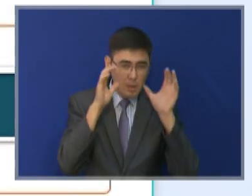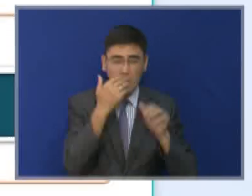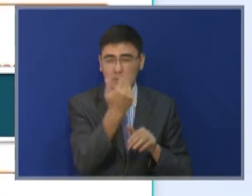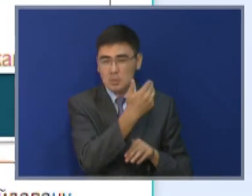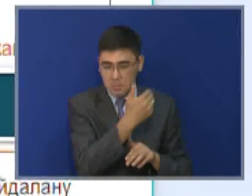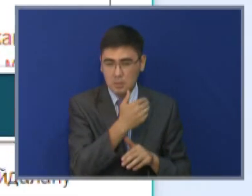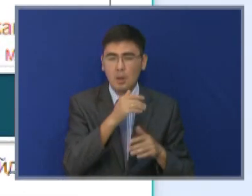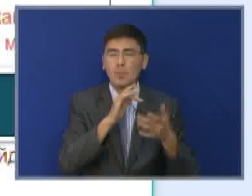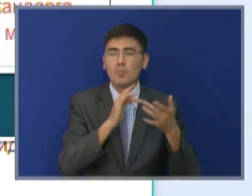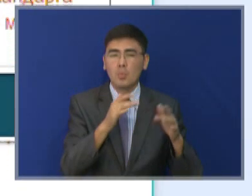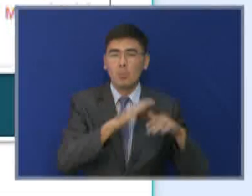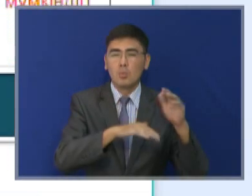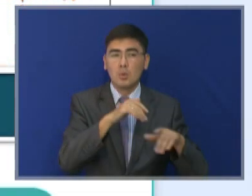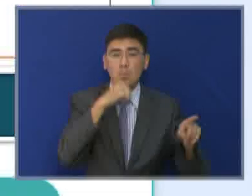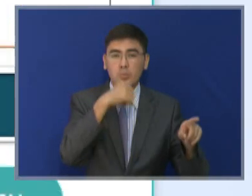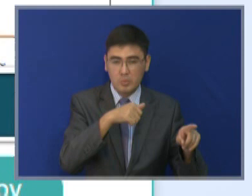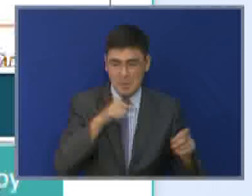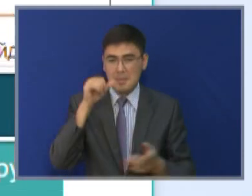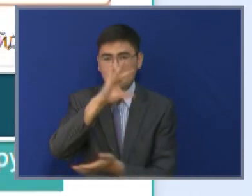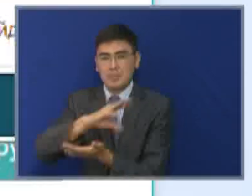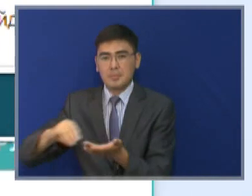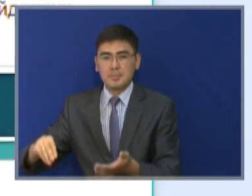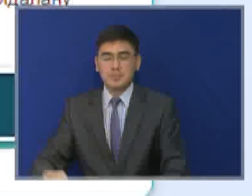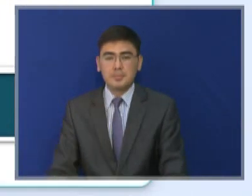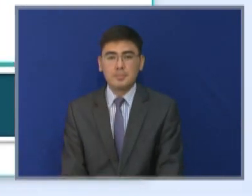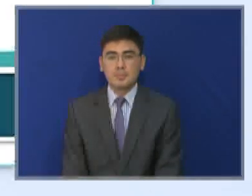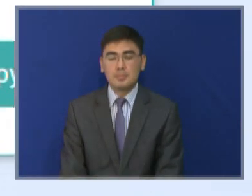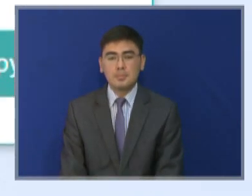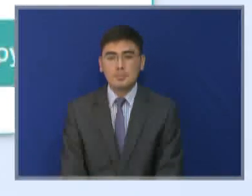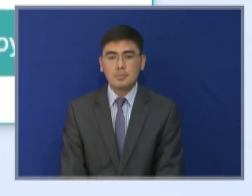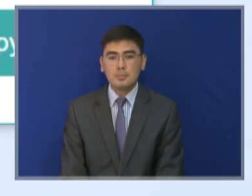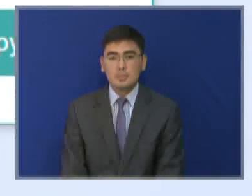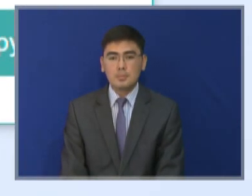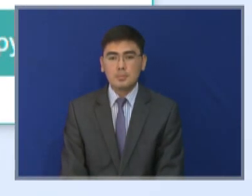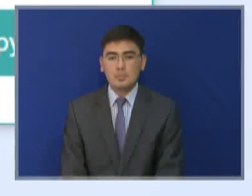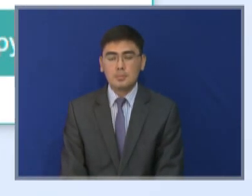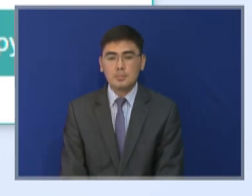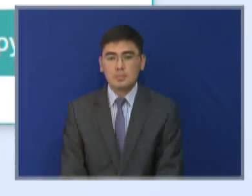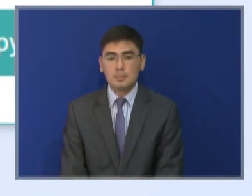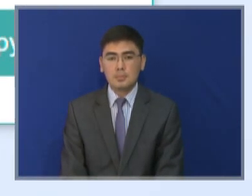қажеттілігін дәлелдеген. Бердібек Қарымбай, Бақытгүл Қазиез, Айдос Айтқалиев, Семей телеарнасы.